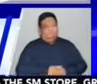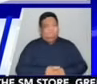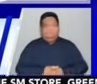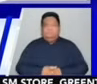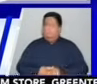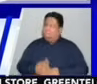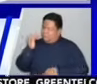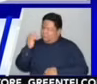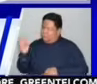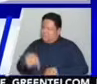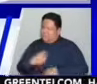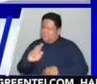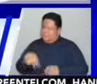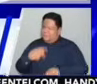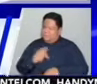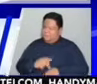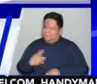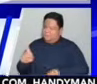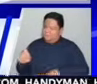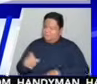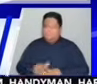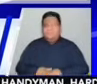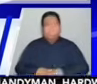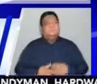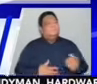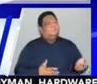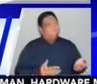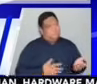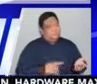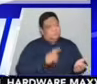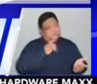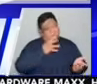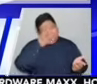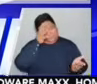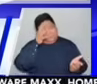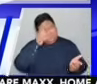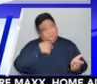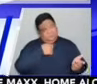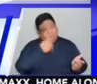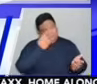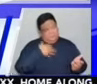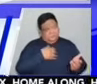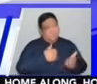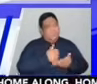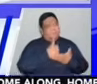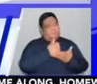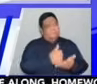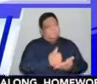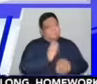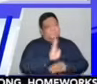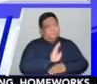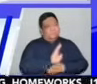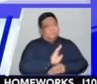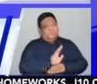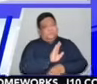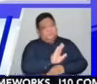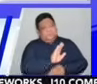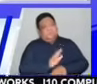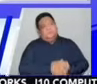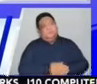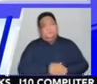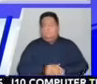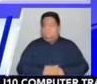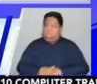ah Sabi kasi ni Daddy tulungan ko raw siya ng mises niya So hindi totoo na dito kayo